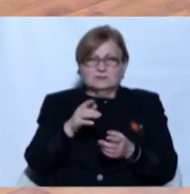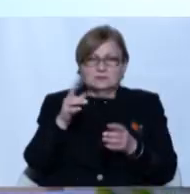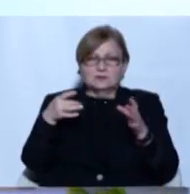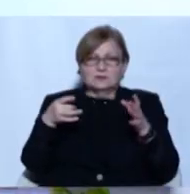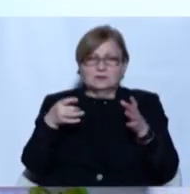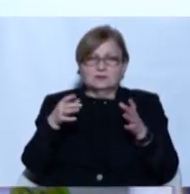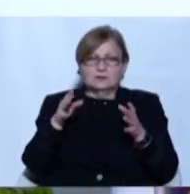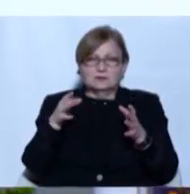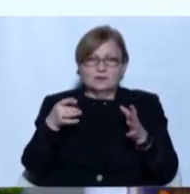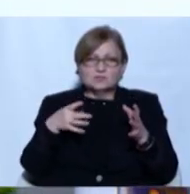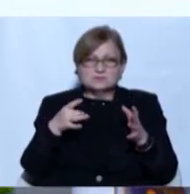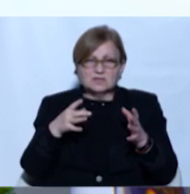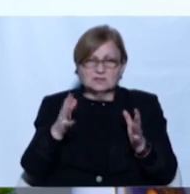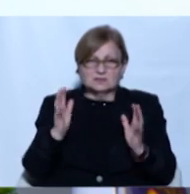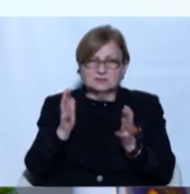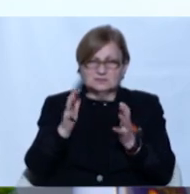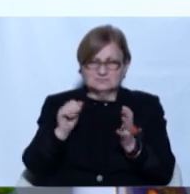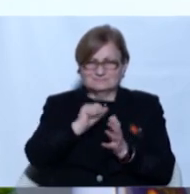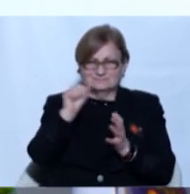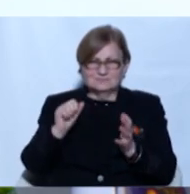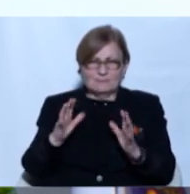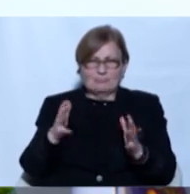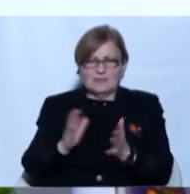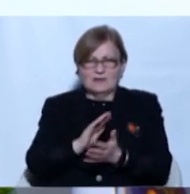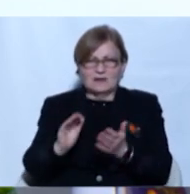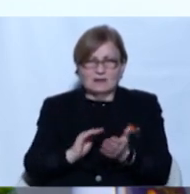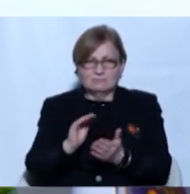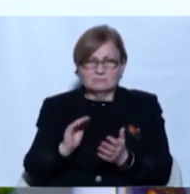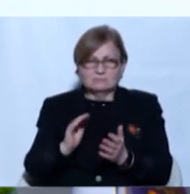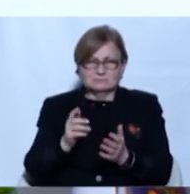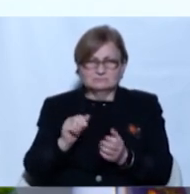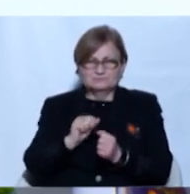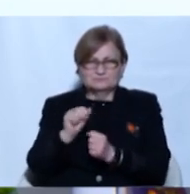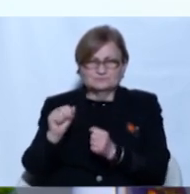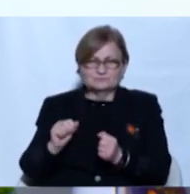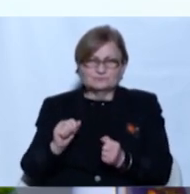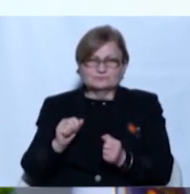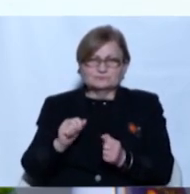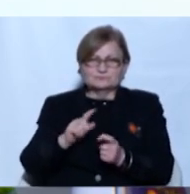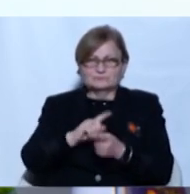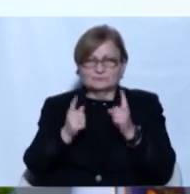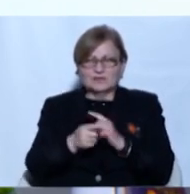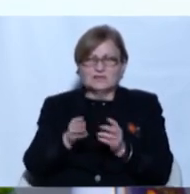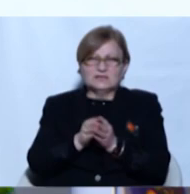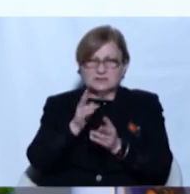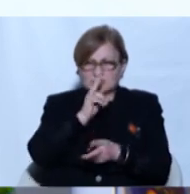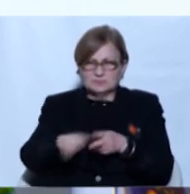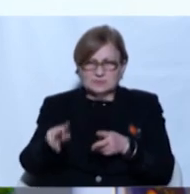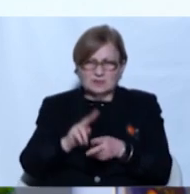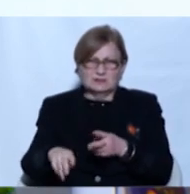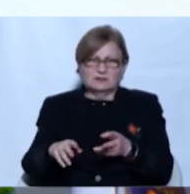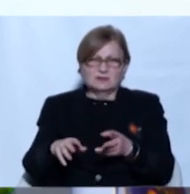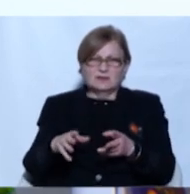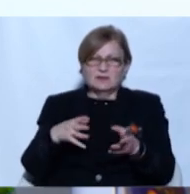საზამთროს უნდა მინდო და გამერეცხავო ჩამალულია იმაში და გმერცეუნება და და ესე გადაიხარდა კიტრები და კარგა და ამას წუხს და